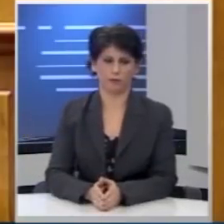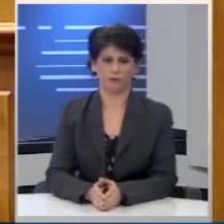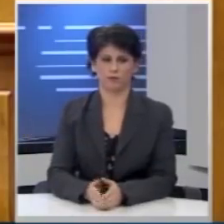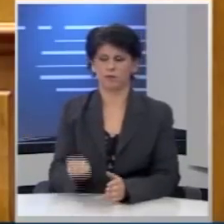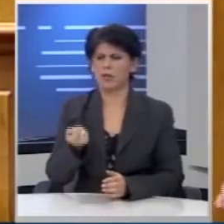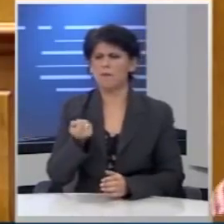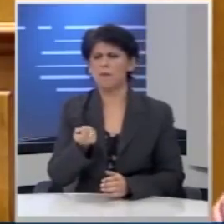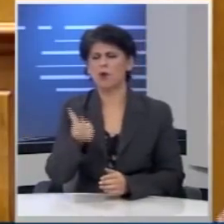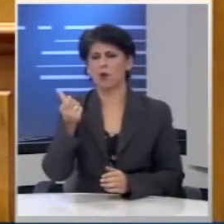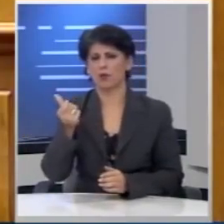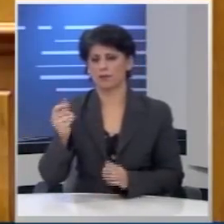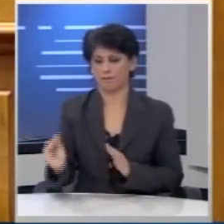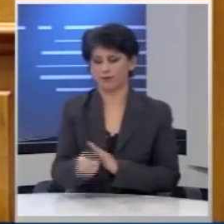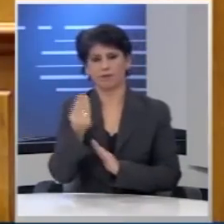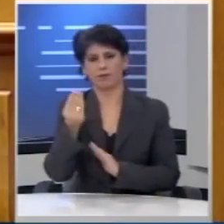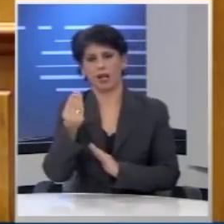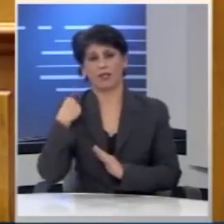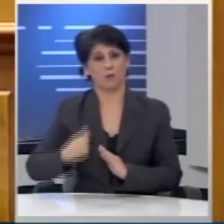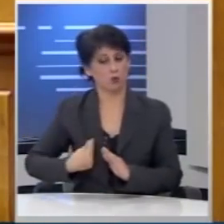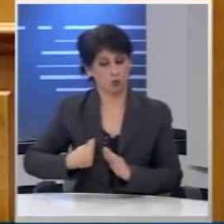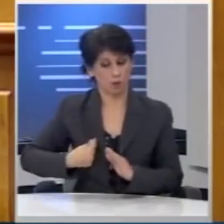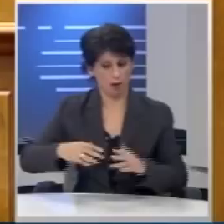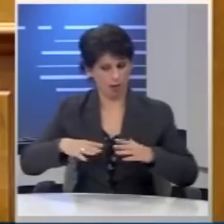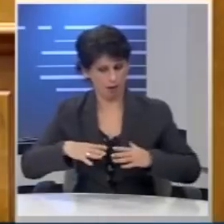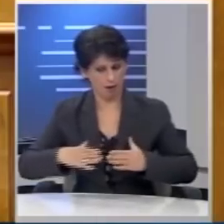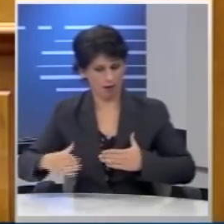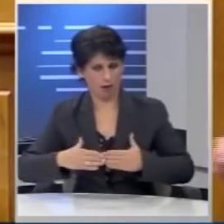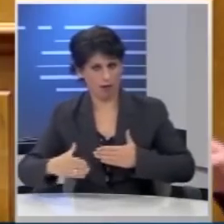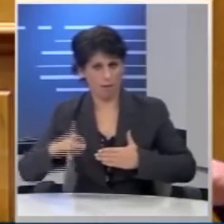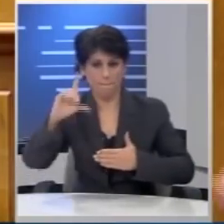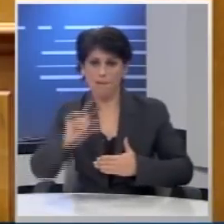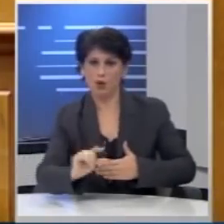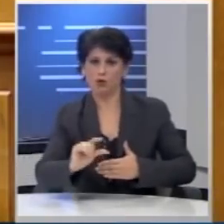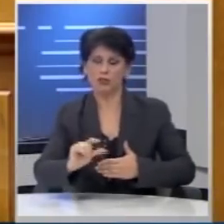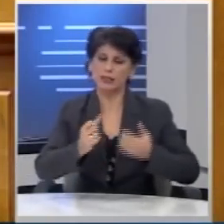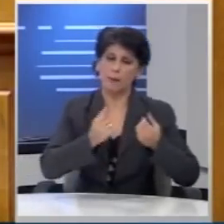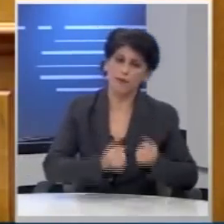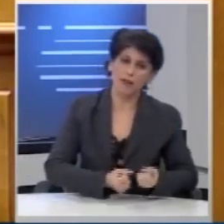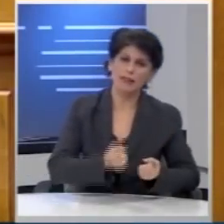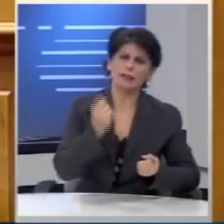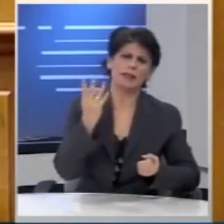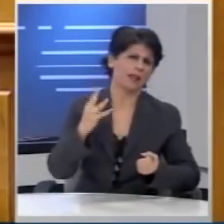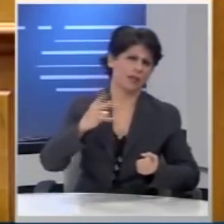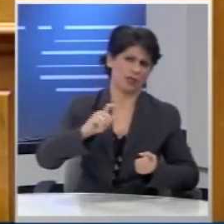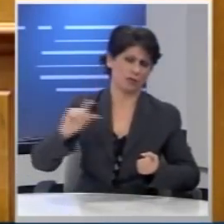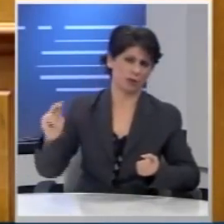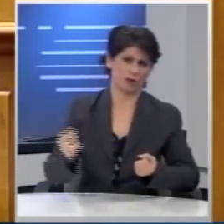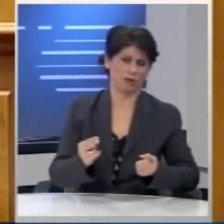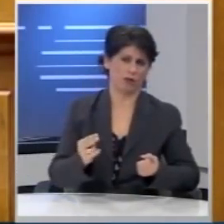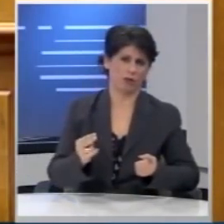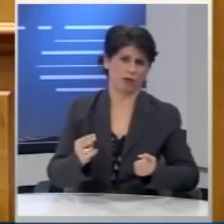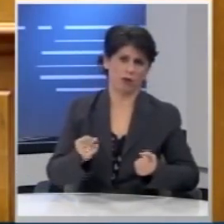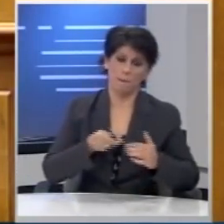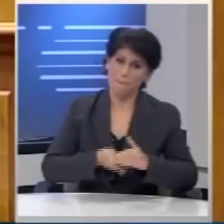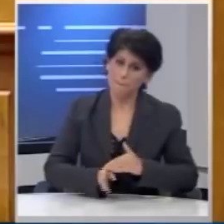Και μόλις βρέθηκε δημοσιονομικός χώρος, αμέσως μειώσατε τις επιβαρύνσεις στα 4 δις ευρώ